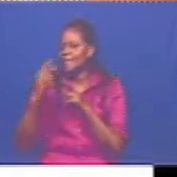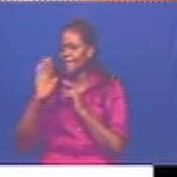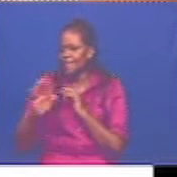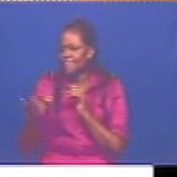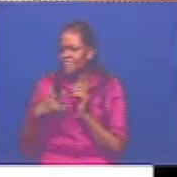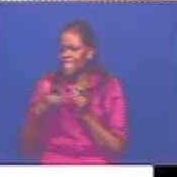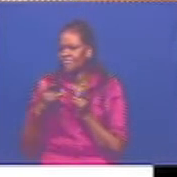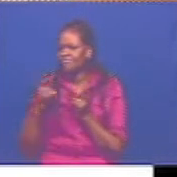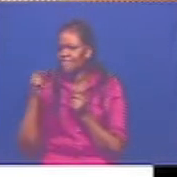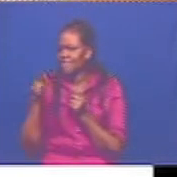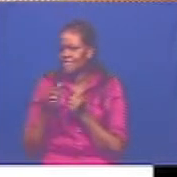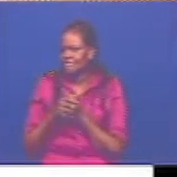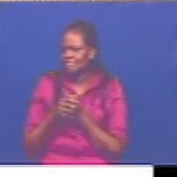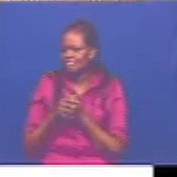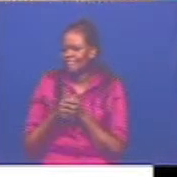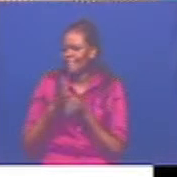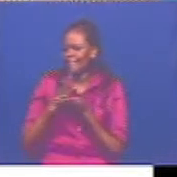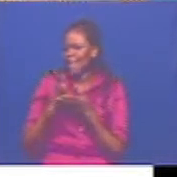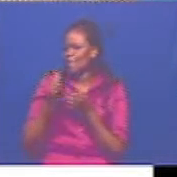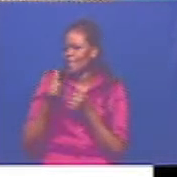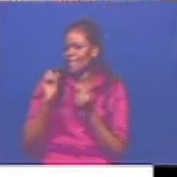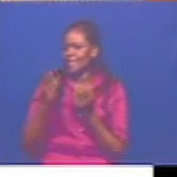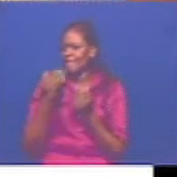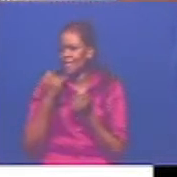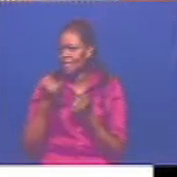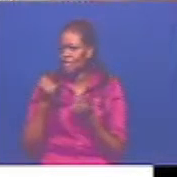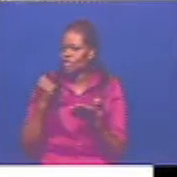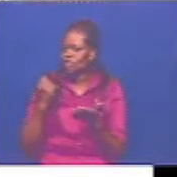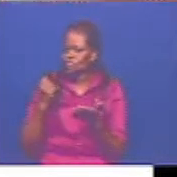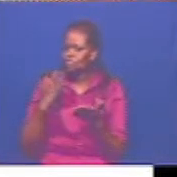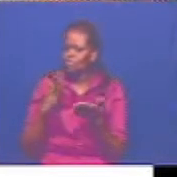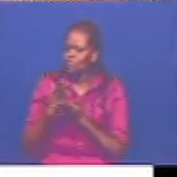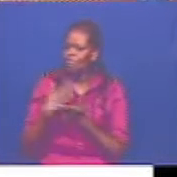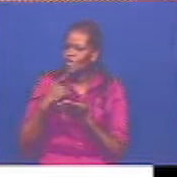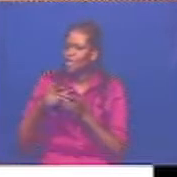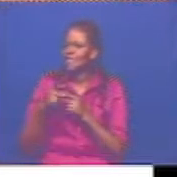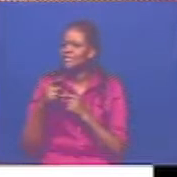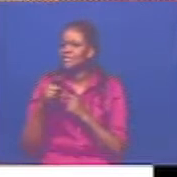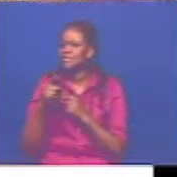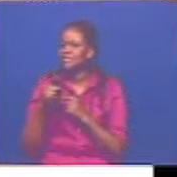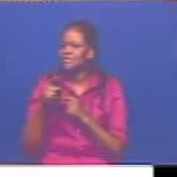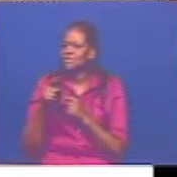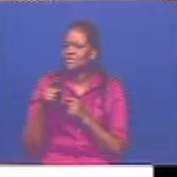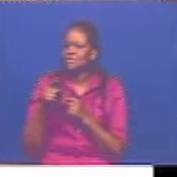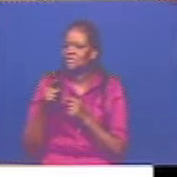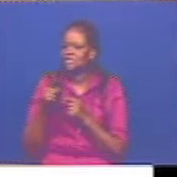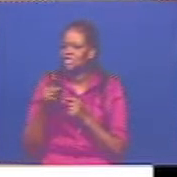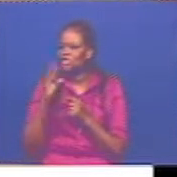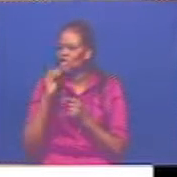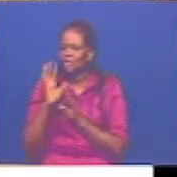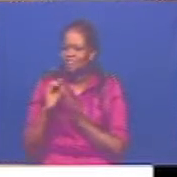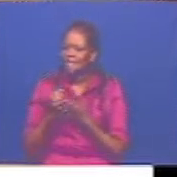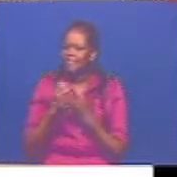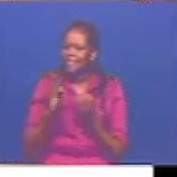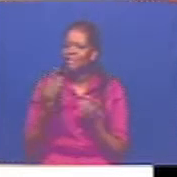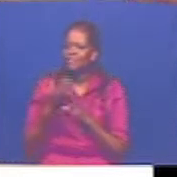kwamba hiyo part ilikuwa nimekuonea, then you have to prove me wrong. Mm-hmm. Sio uende useme ah Rich ameni this nini nini. Mm-hmm. And the interest at that time